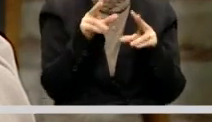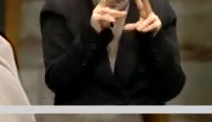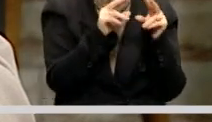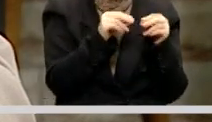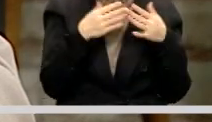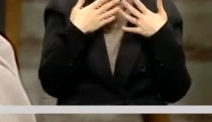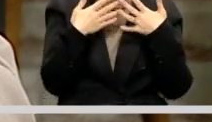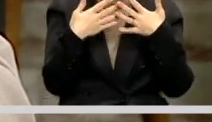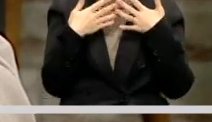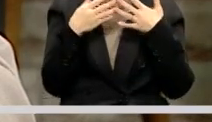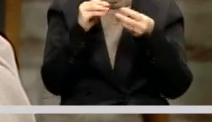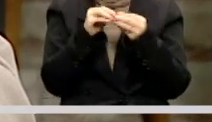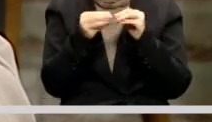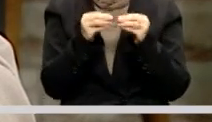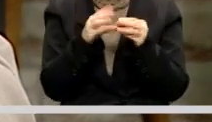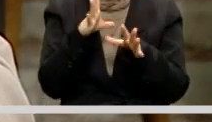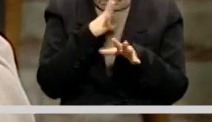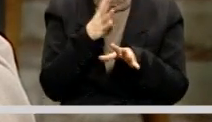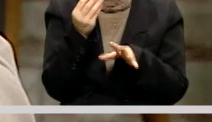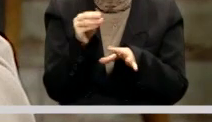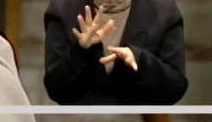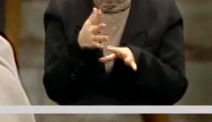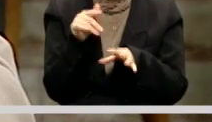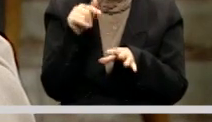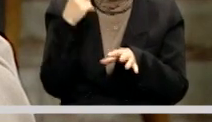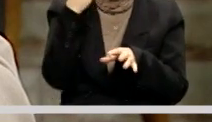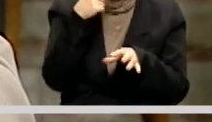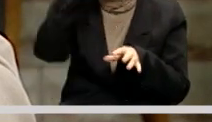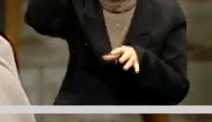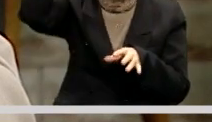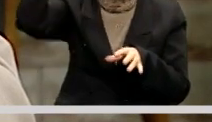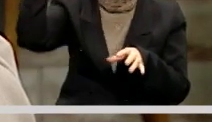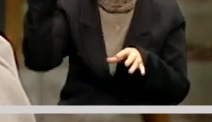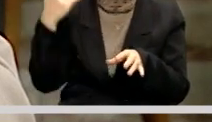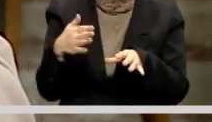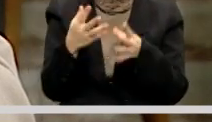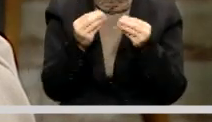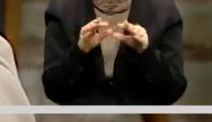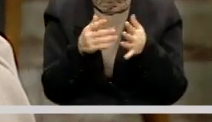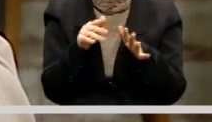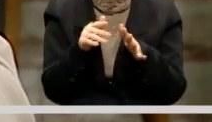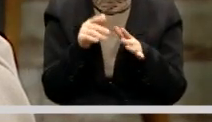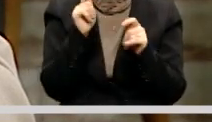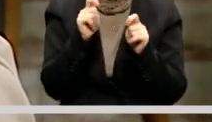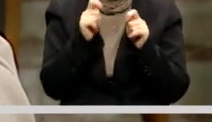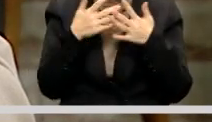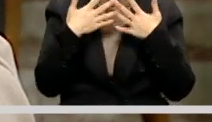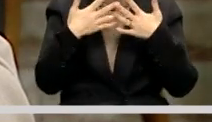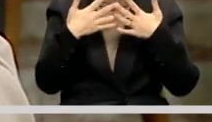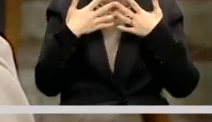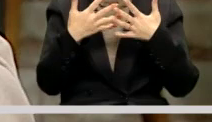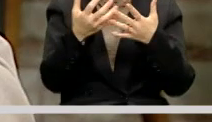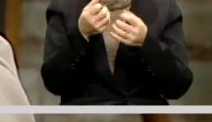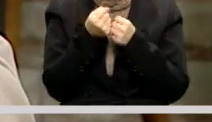bakarsanız. Kişinin solunum yollarında tıkanıklık olması nedeniyle gece zorlanarak nefes alıyor. Bu da özellikle boyun bölgesinde